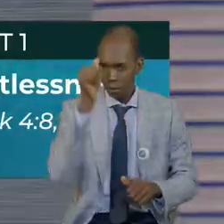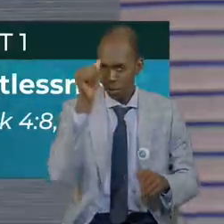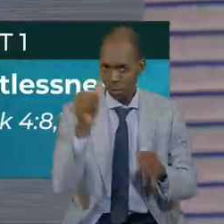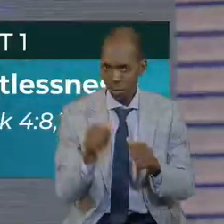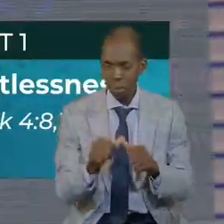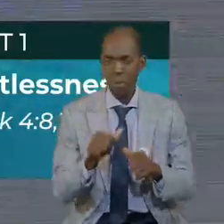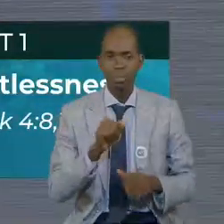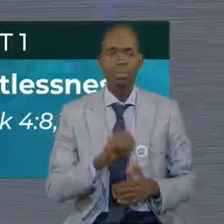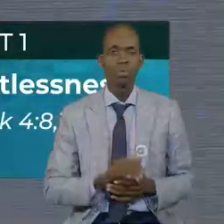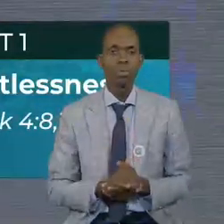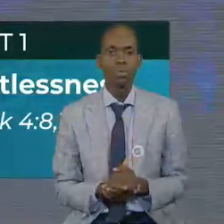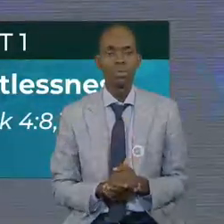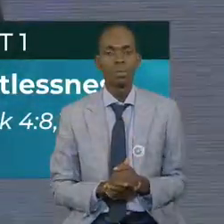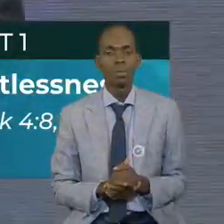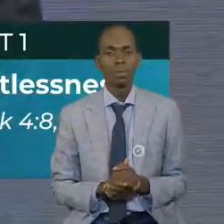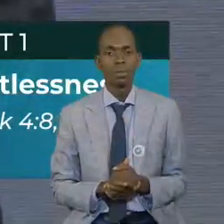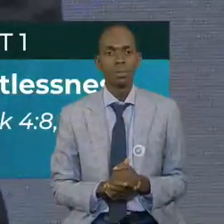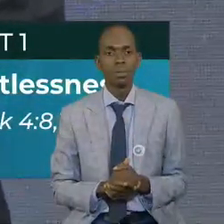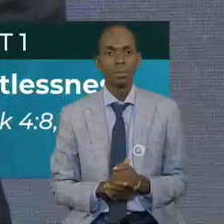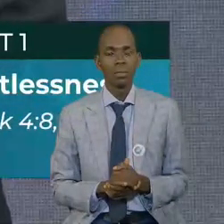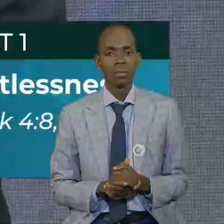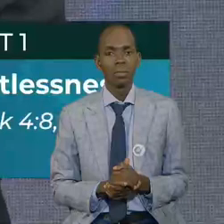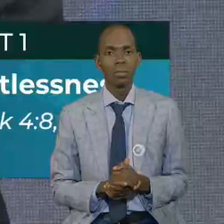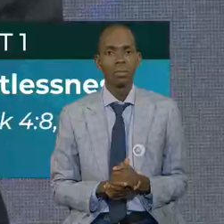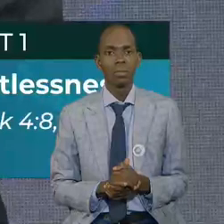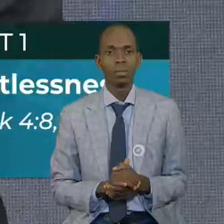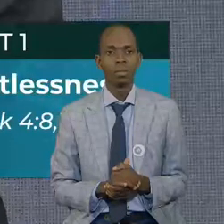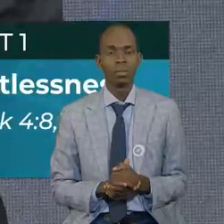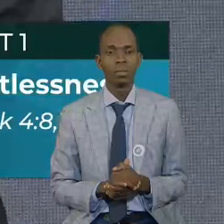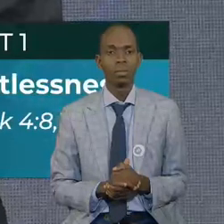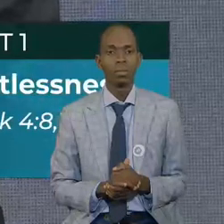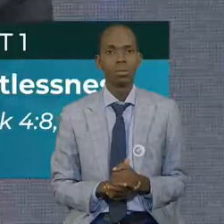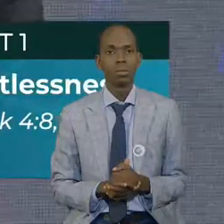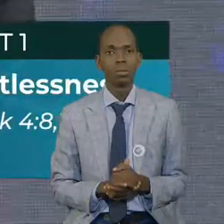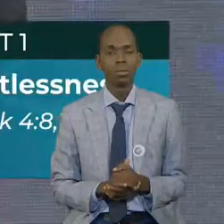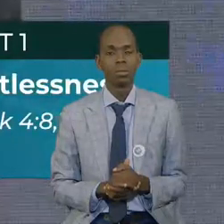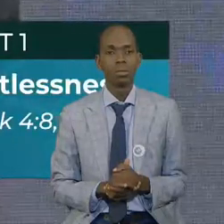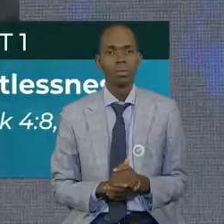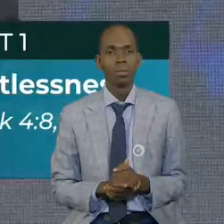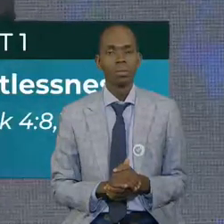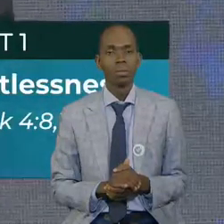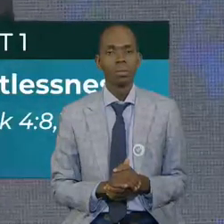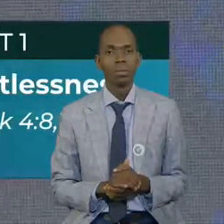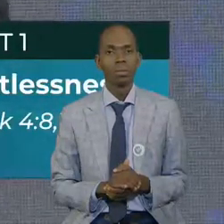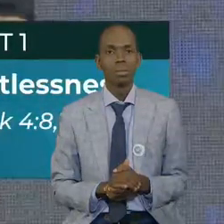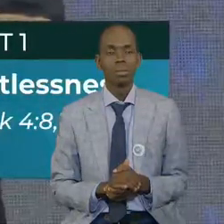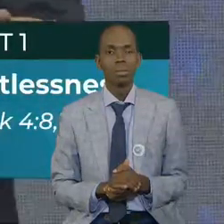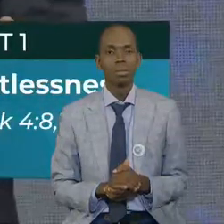tu seras dans le ministère, lorsque nous allons quitter cette conférence, lorsque nous allons quitter, si tu seras seul là-bas, il te dit, ne crains